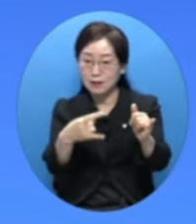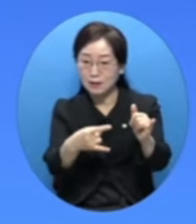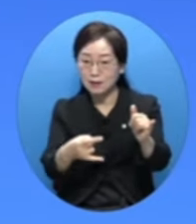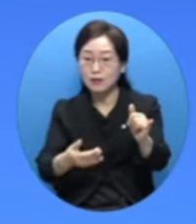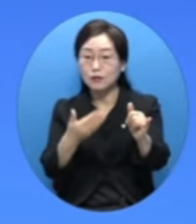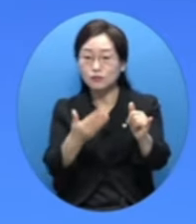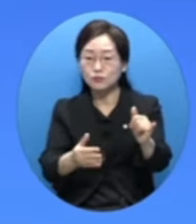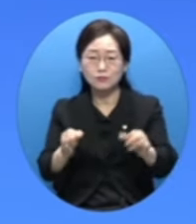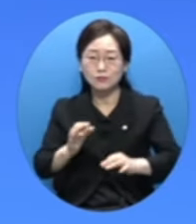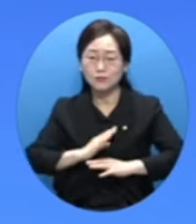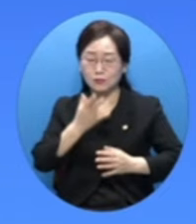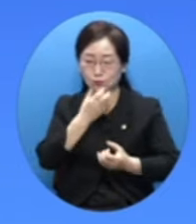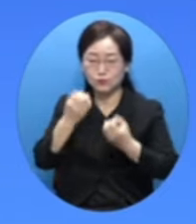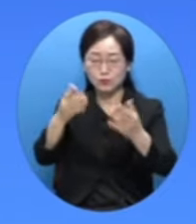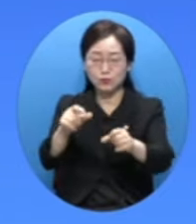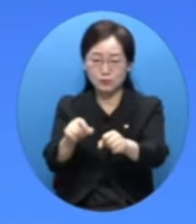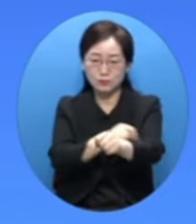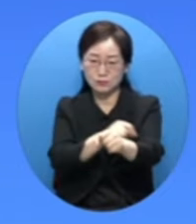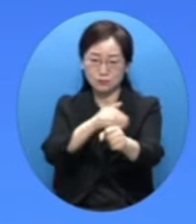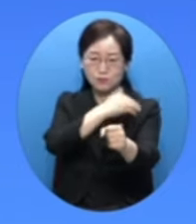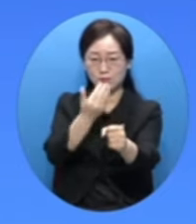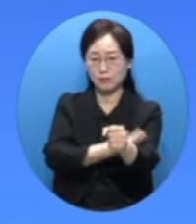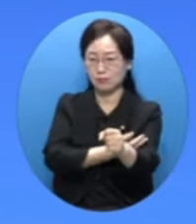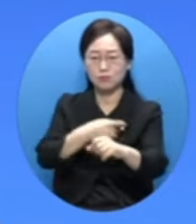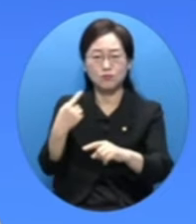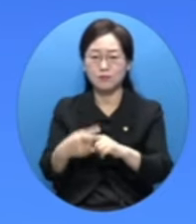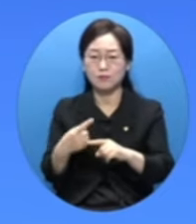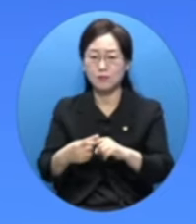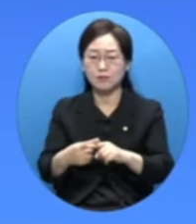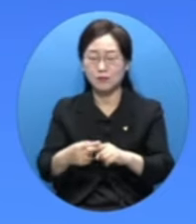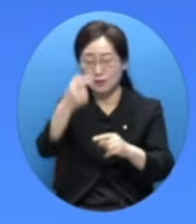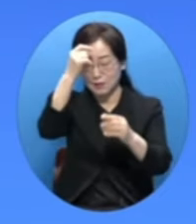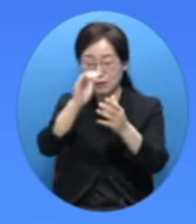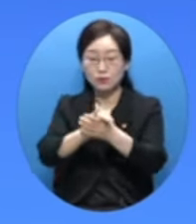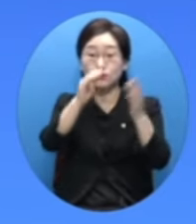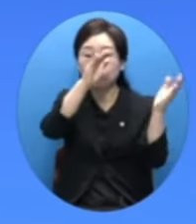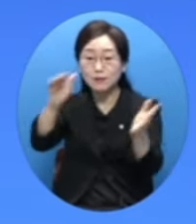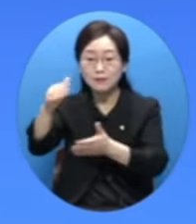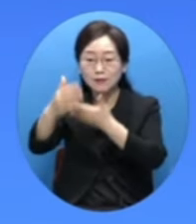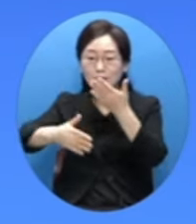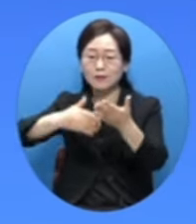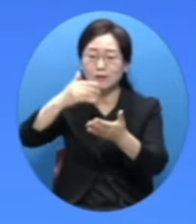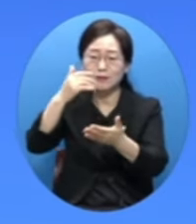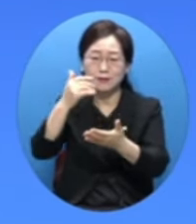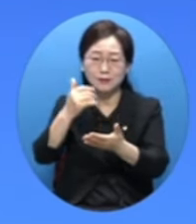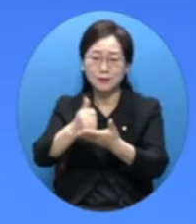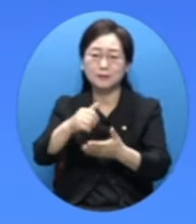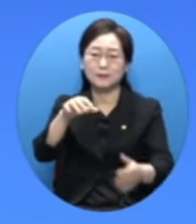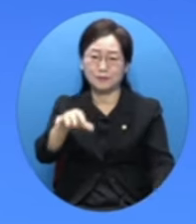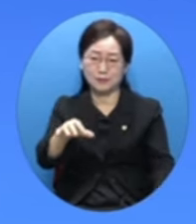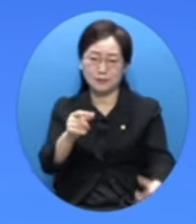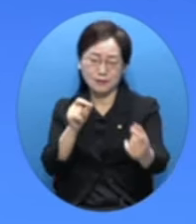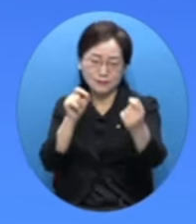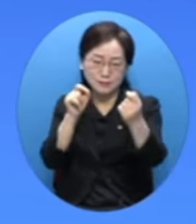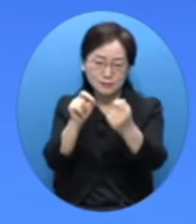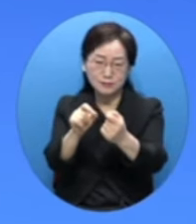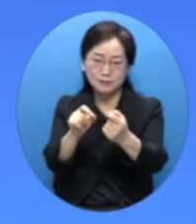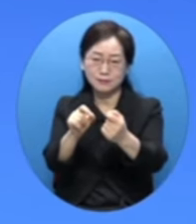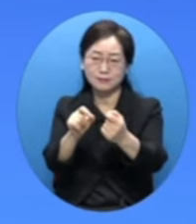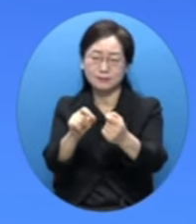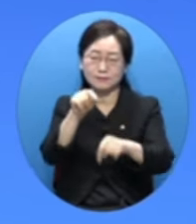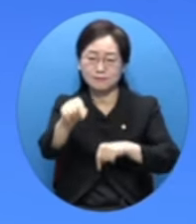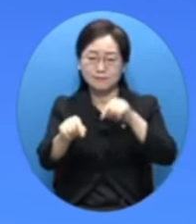축복이요 특권인 것입니다. 우리는 기도를 통하여 하나님께 가까이 나갈 수가 있게 되는